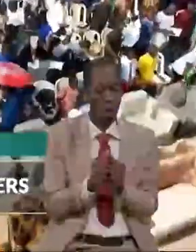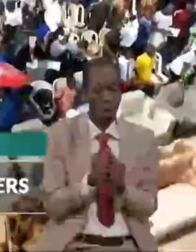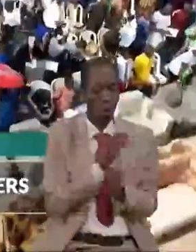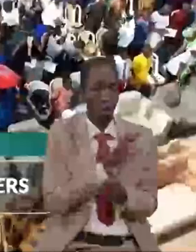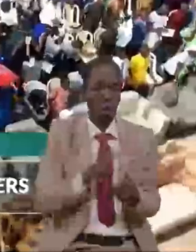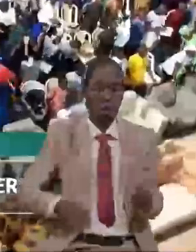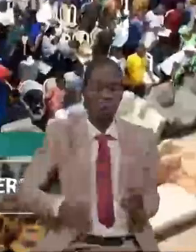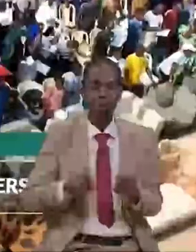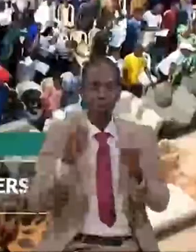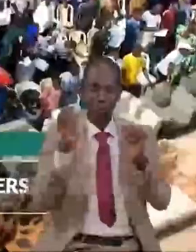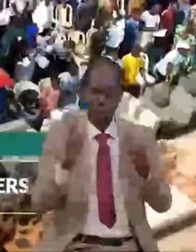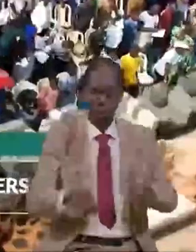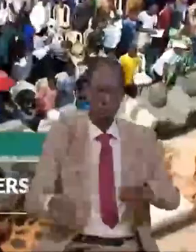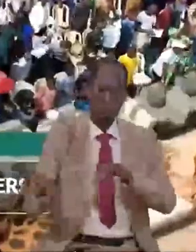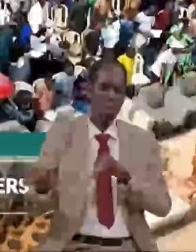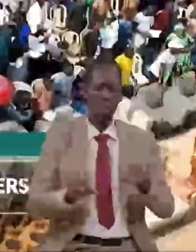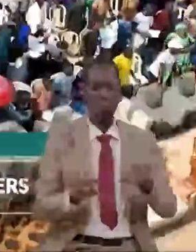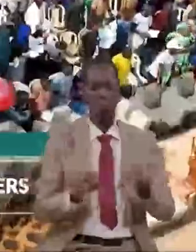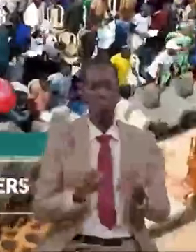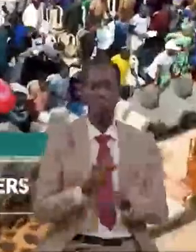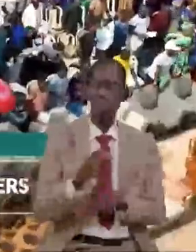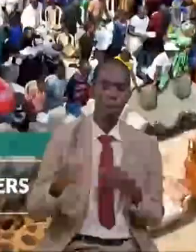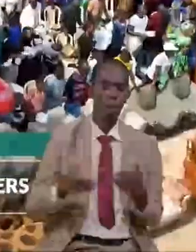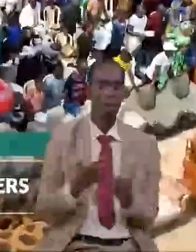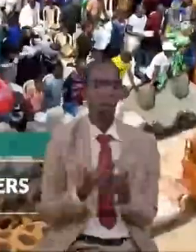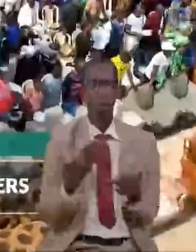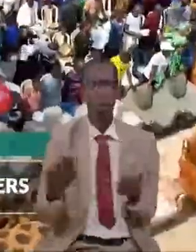faire avec Christ.